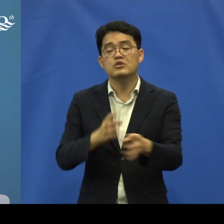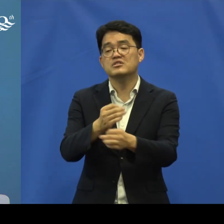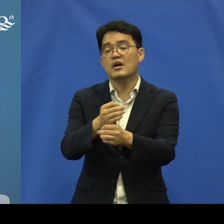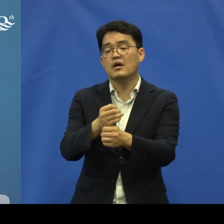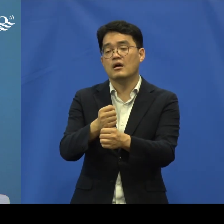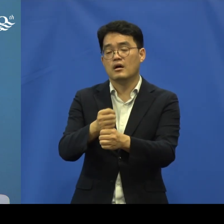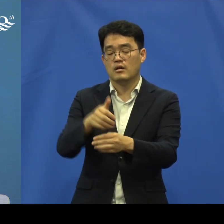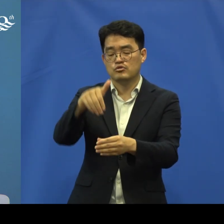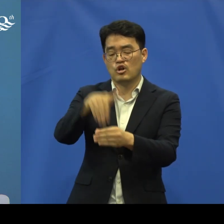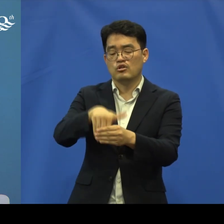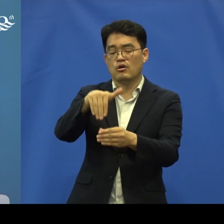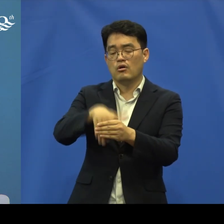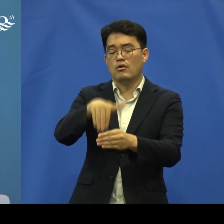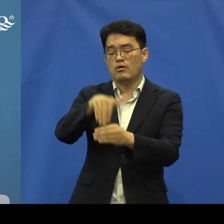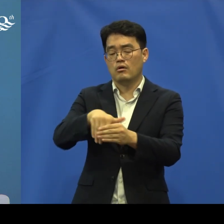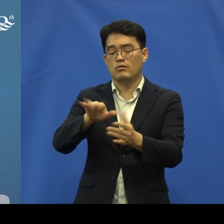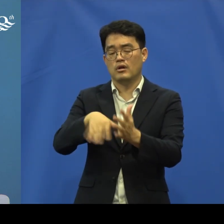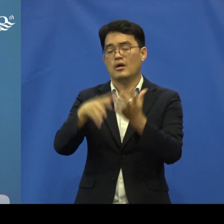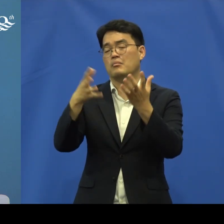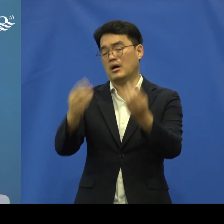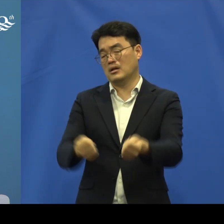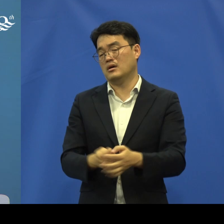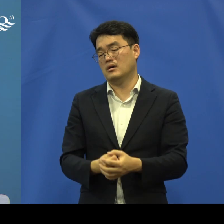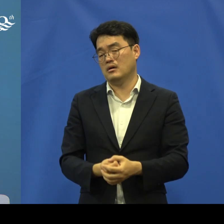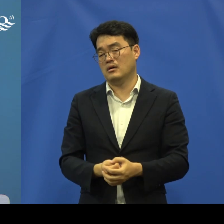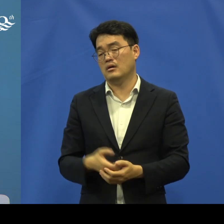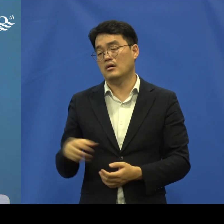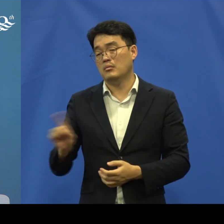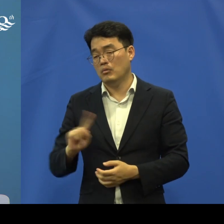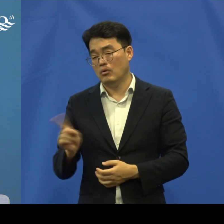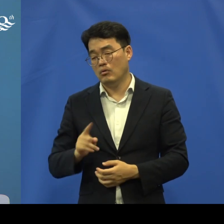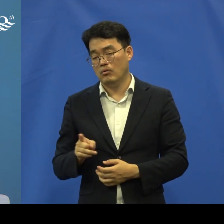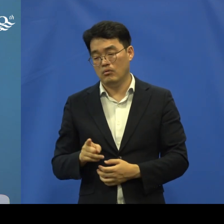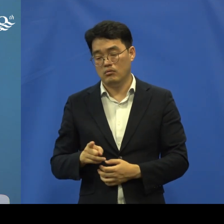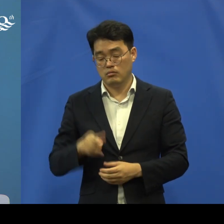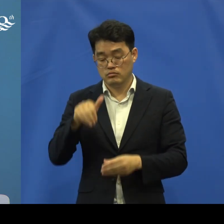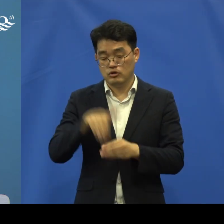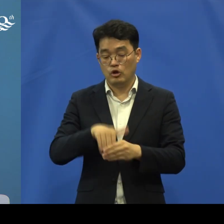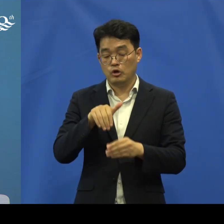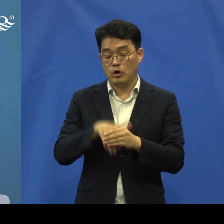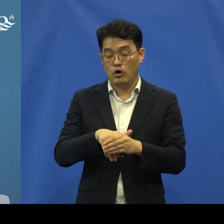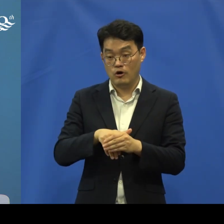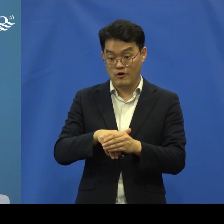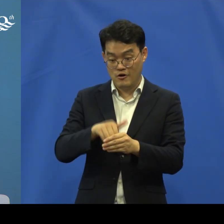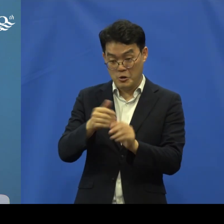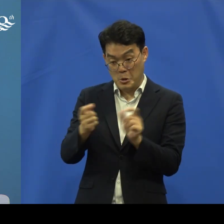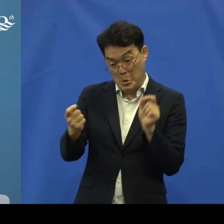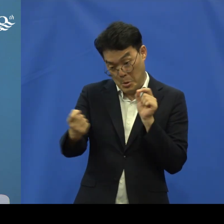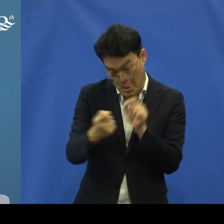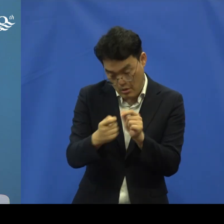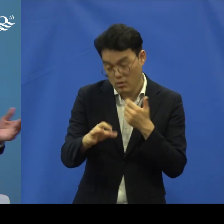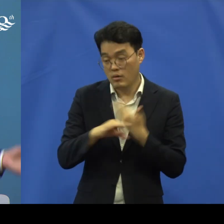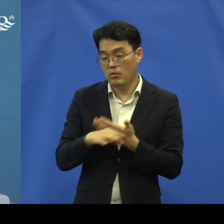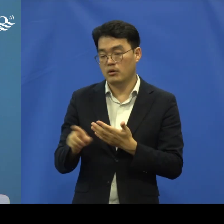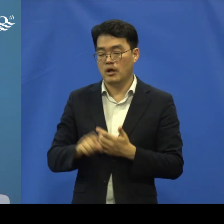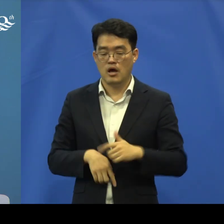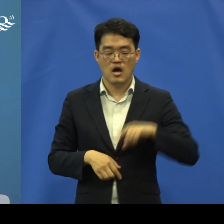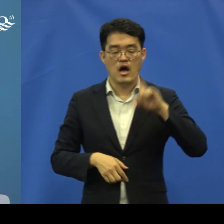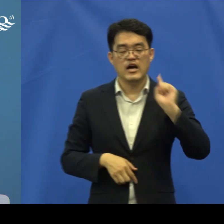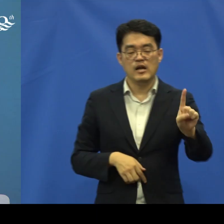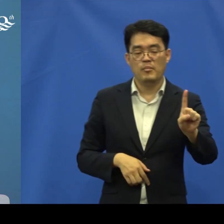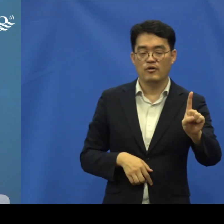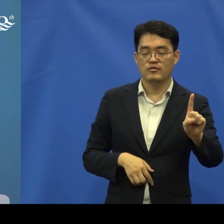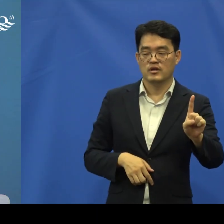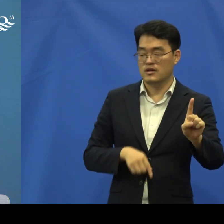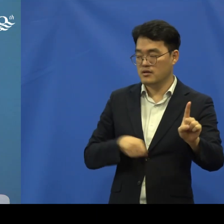사실은 아니지만 이미 그것으로 인해 상대방은 치명적인 피해를 입게 되는 경우, 나중에는 주워